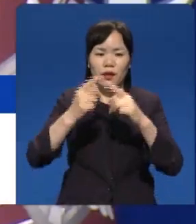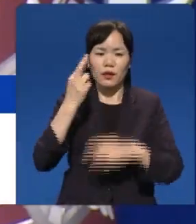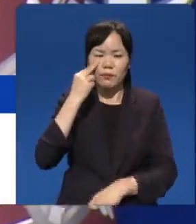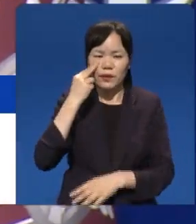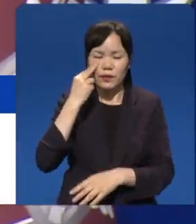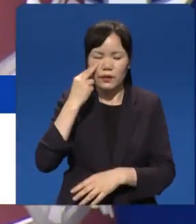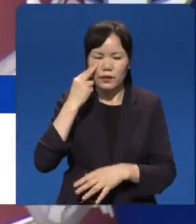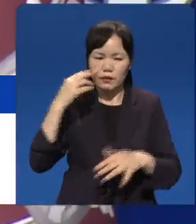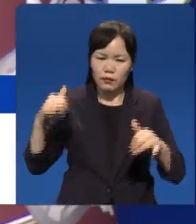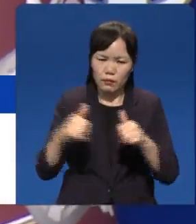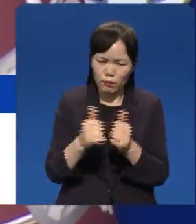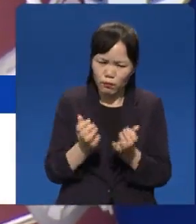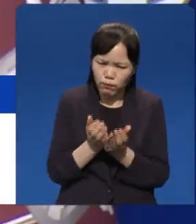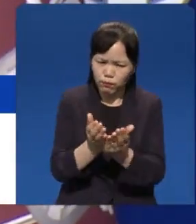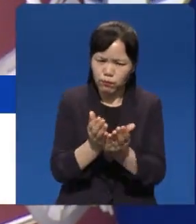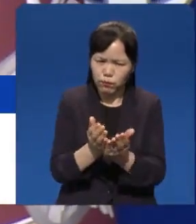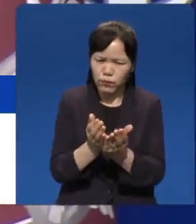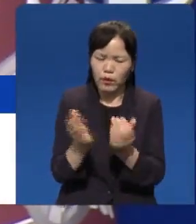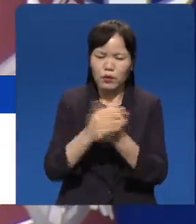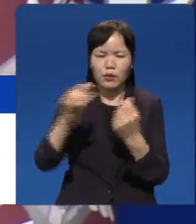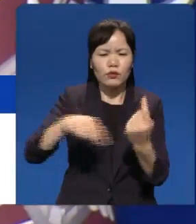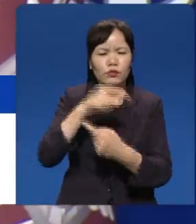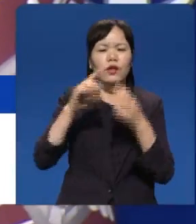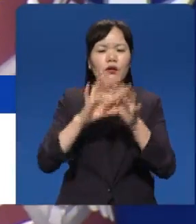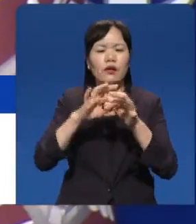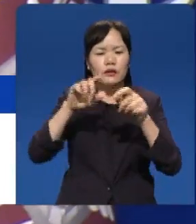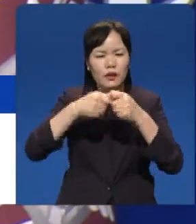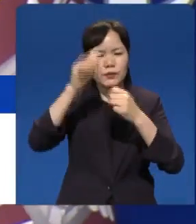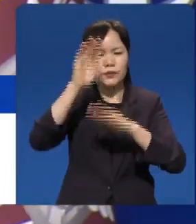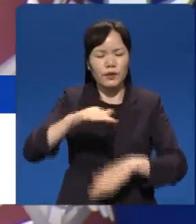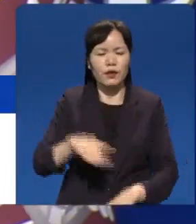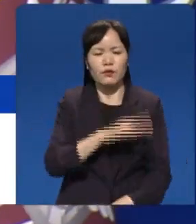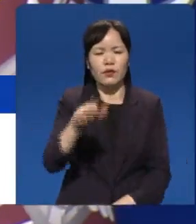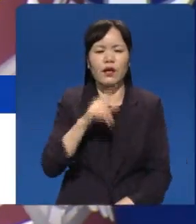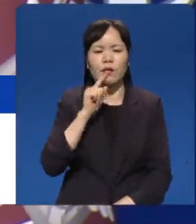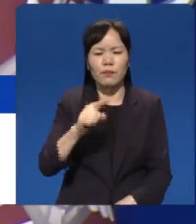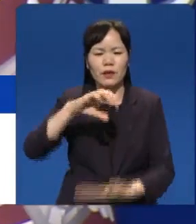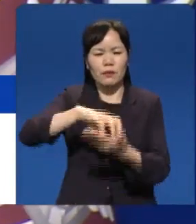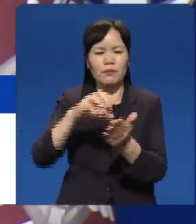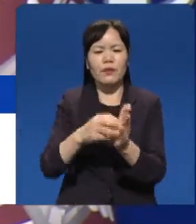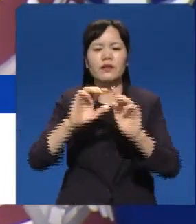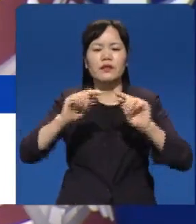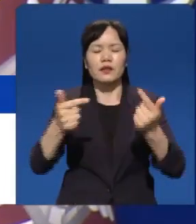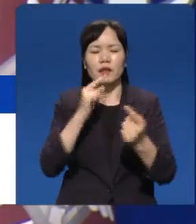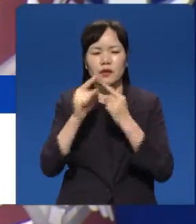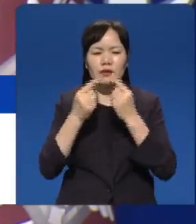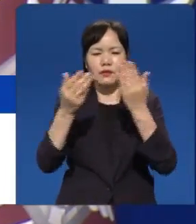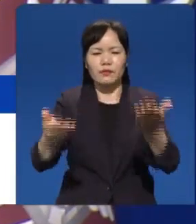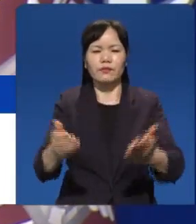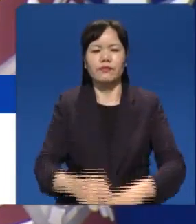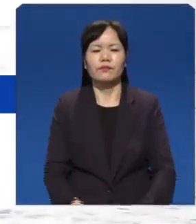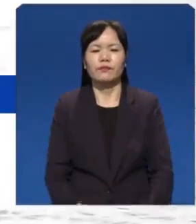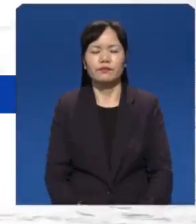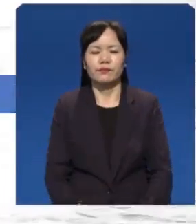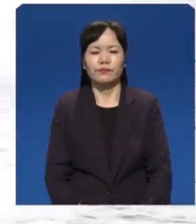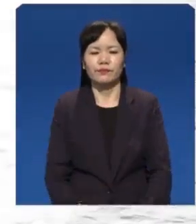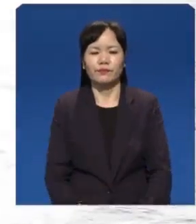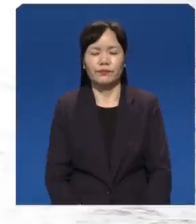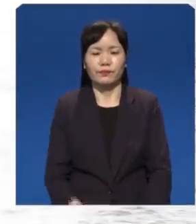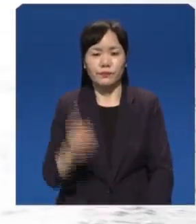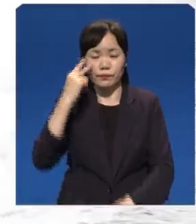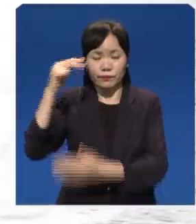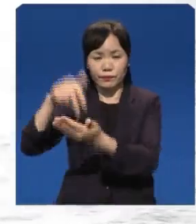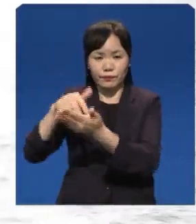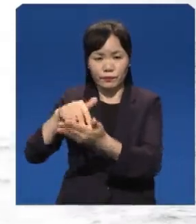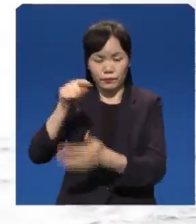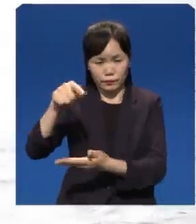자산이지 않습니까? 그래서 운영과 관련된 세부적인 내용은 저희가 언급하는 것은 적절치 않다 말씀을 드리고요. 미 측의